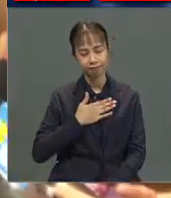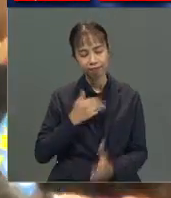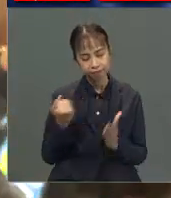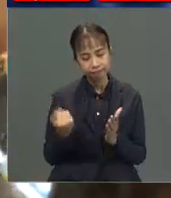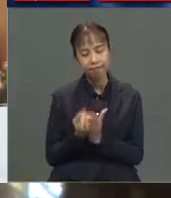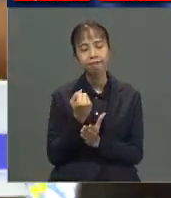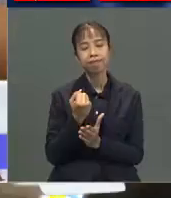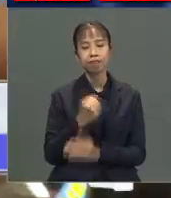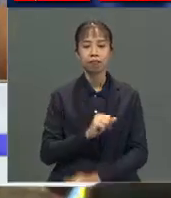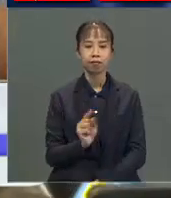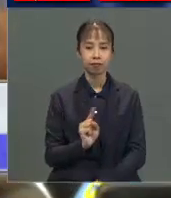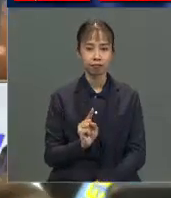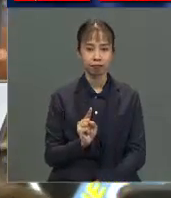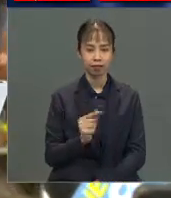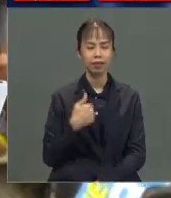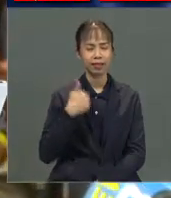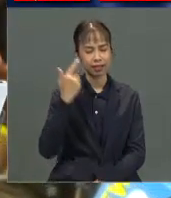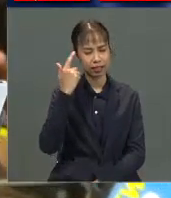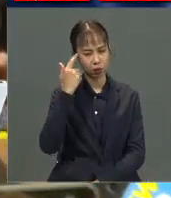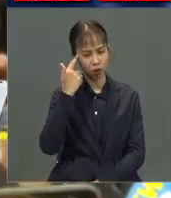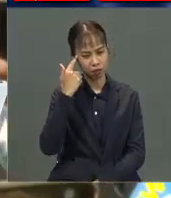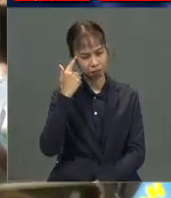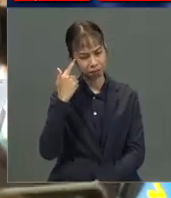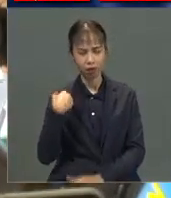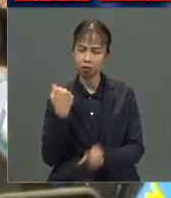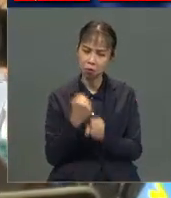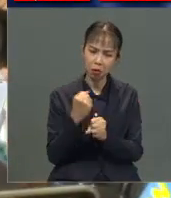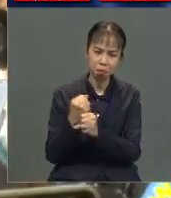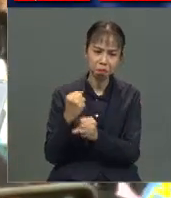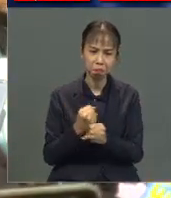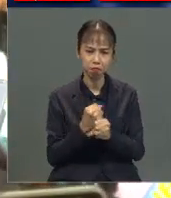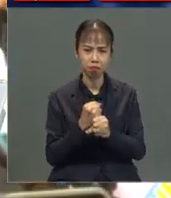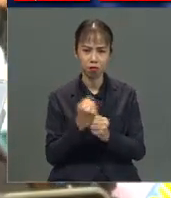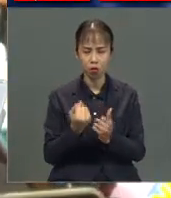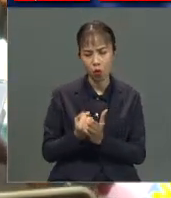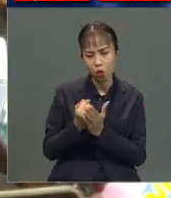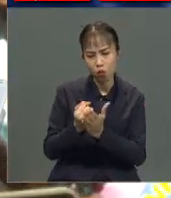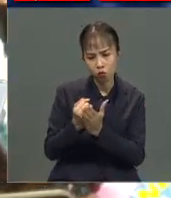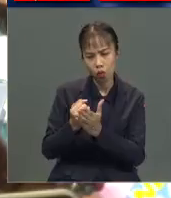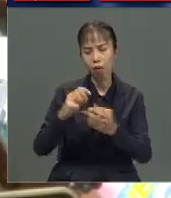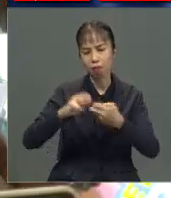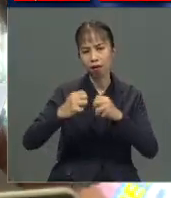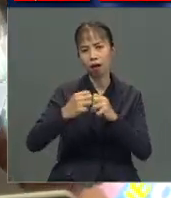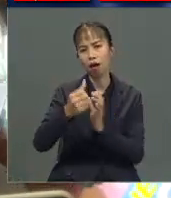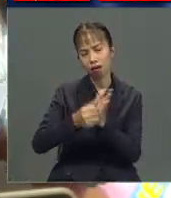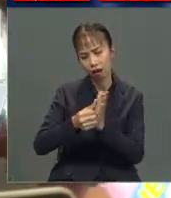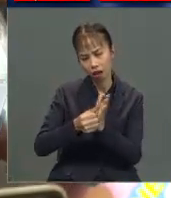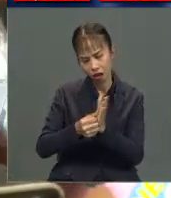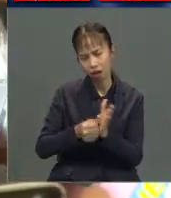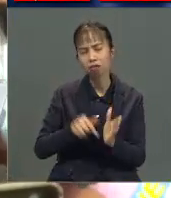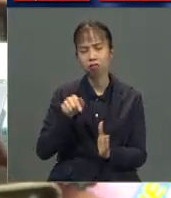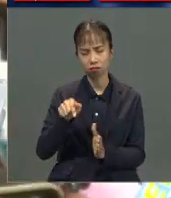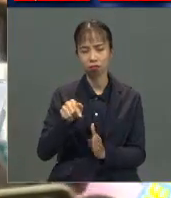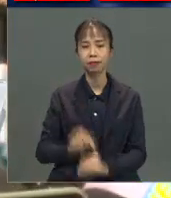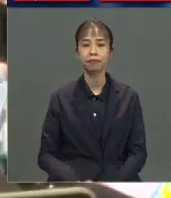คิดว่าน่าจะเอาพลังเนี้ยไปใช้ในทิศทางที่ช่วยแก้ไขปัญหาของบ้านเมืองมากกว่า